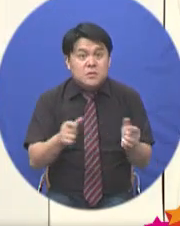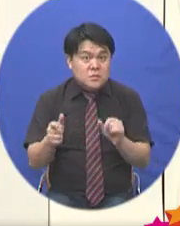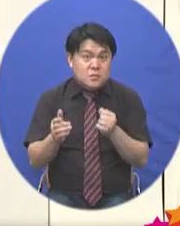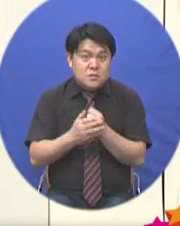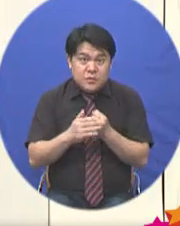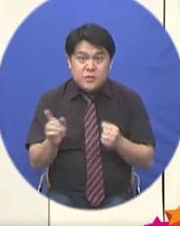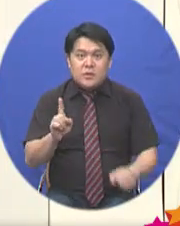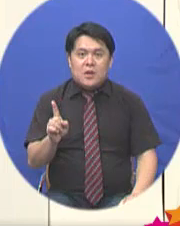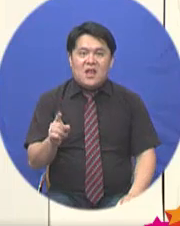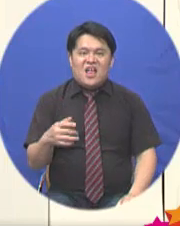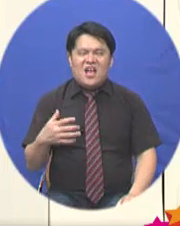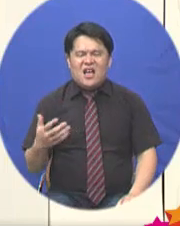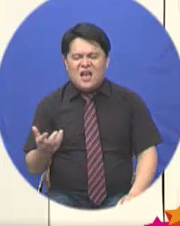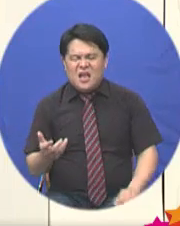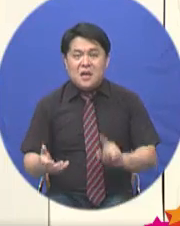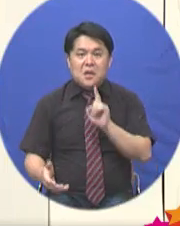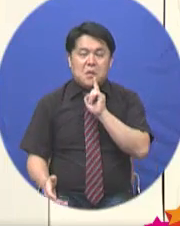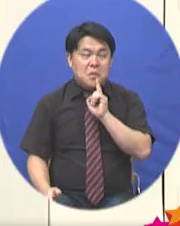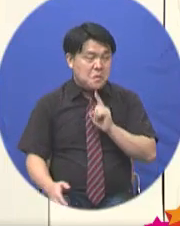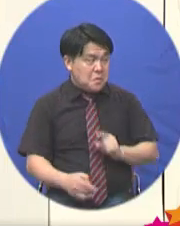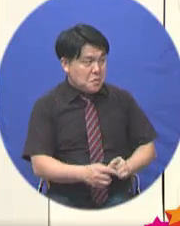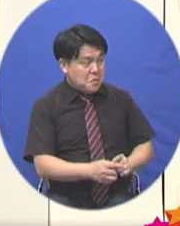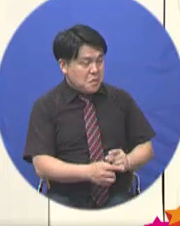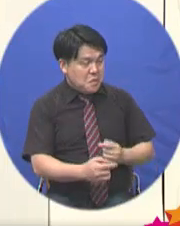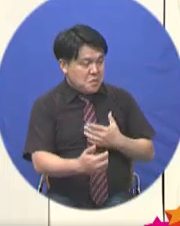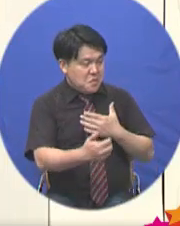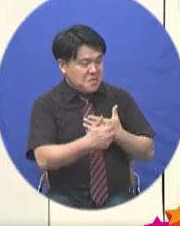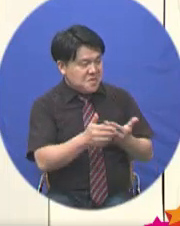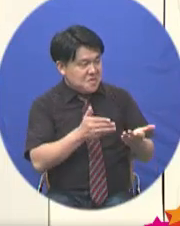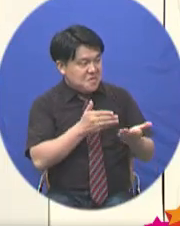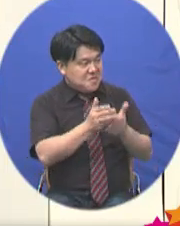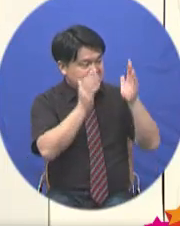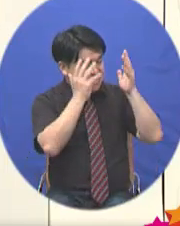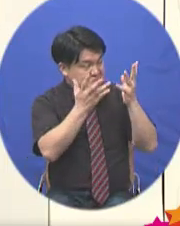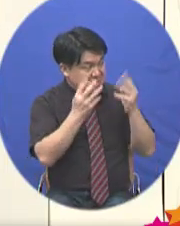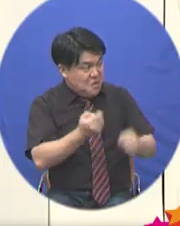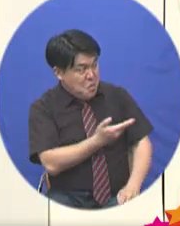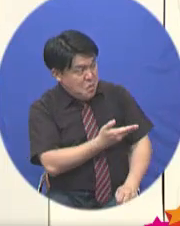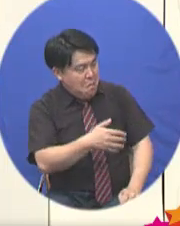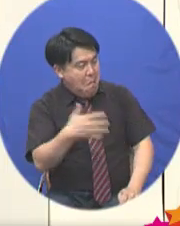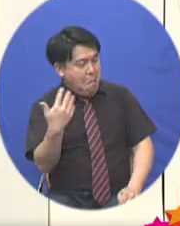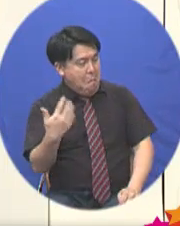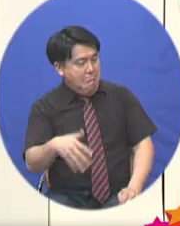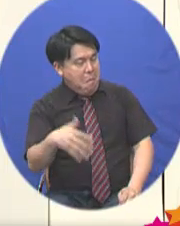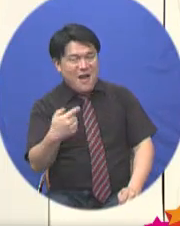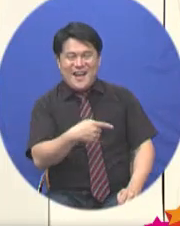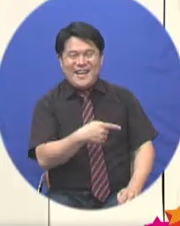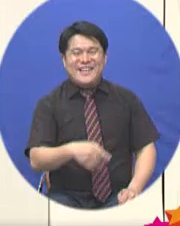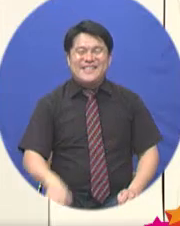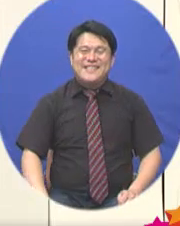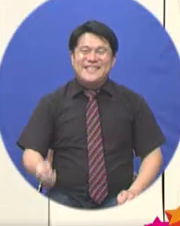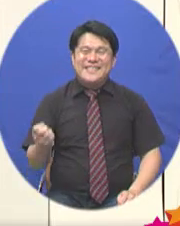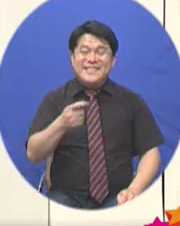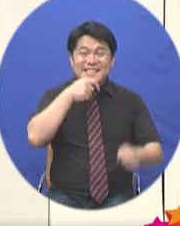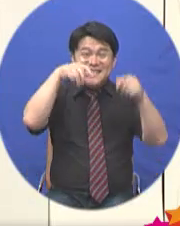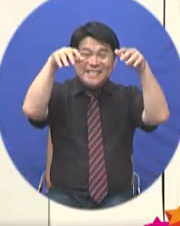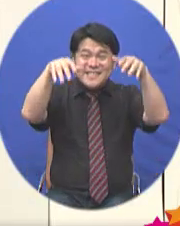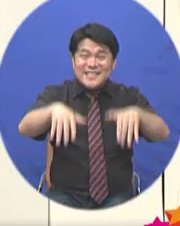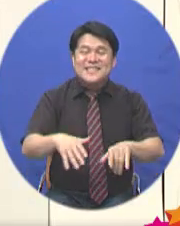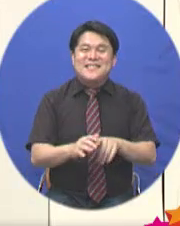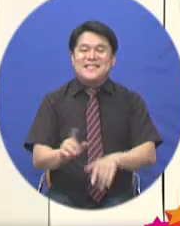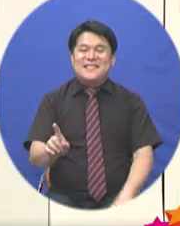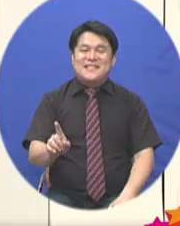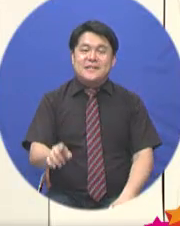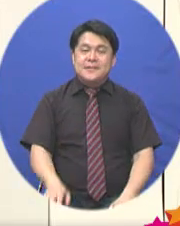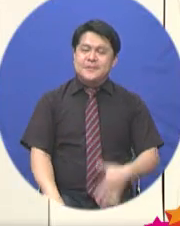수축되기 때문에 오, 예. 그동안 의학 공부를 또 많이 하셨네요. 네. 또 그 특히나 비 오는 날 그런